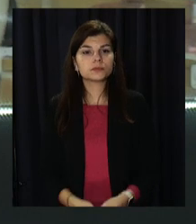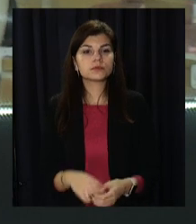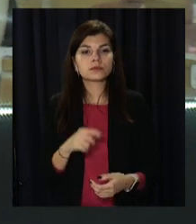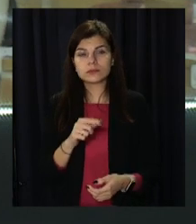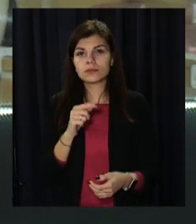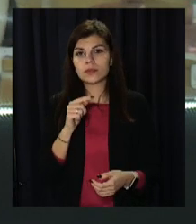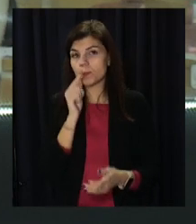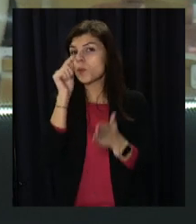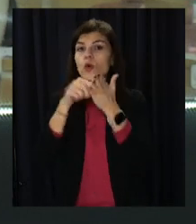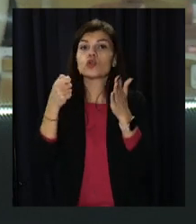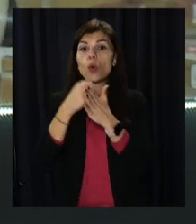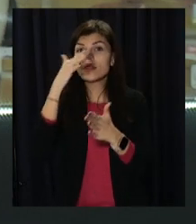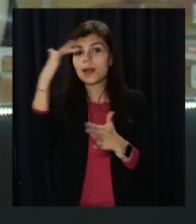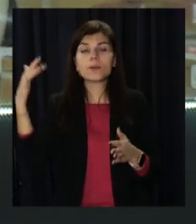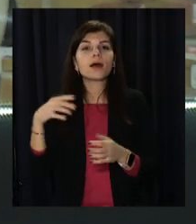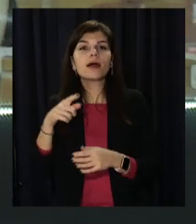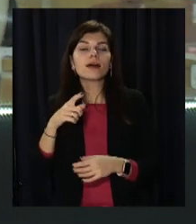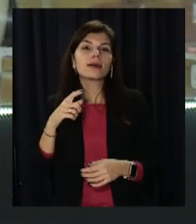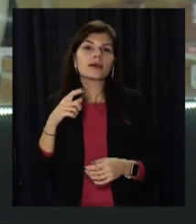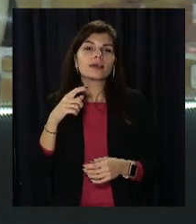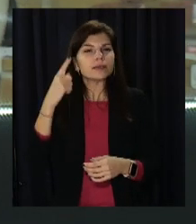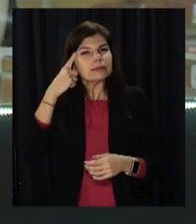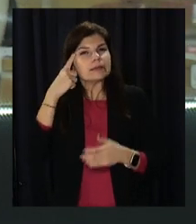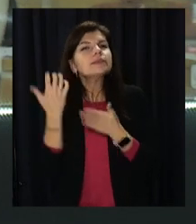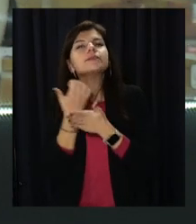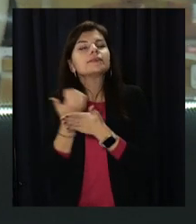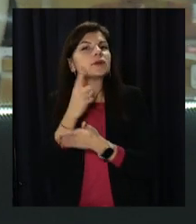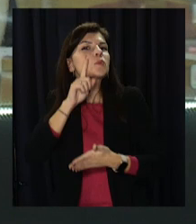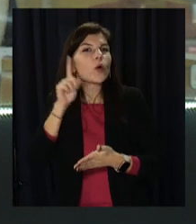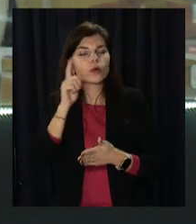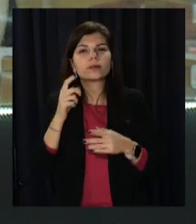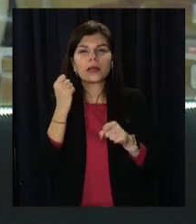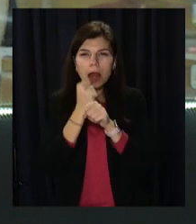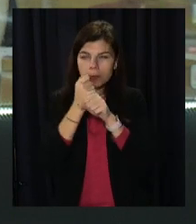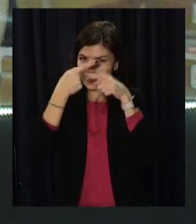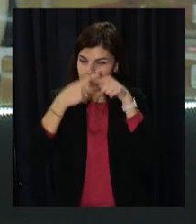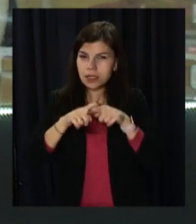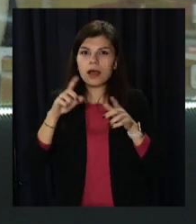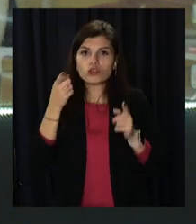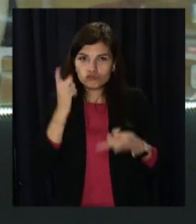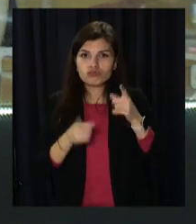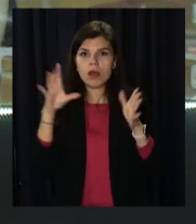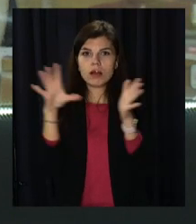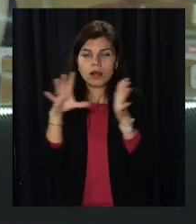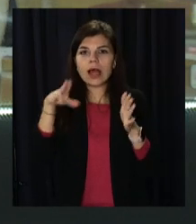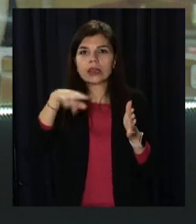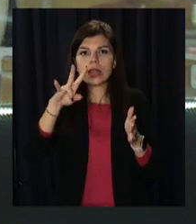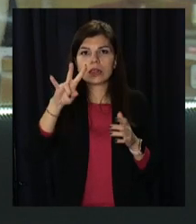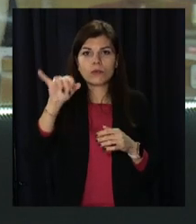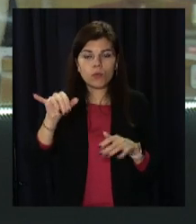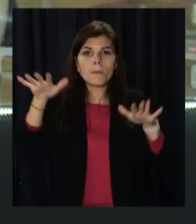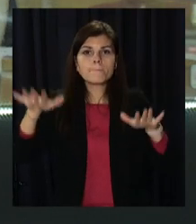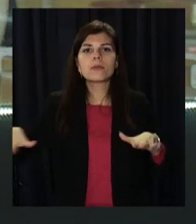Дістатися до небес прагнуть молоді дніпровські винахідники, які проєктують і розробляють справжні ракети на базі ДНУ імені